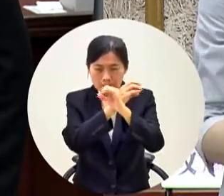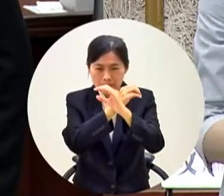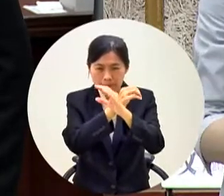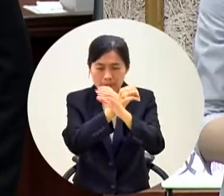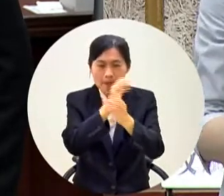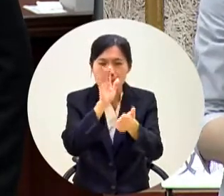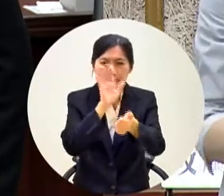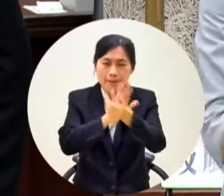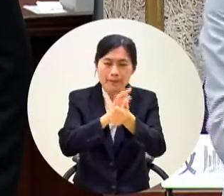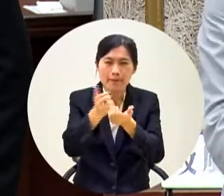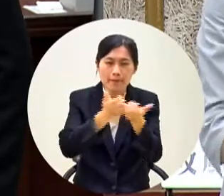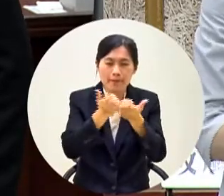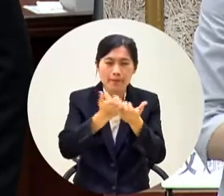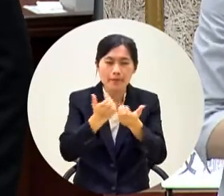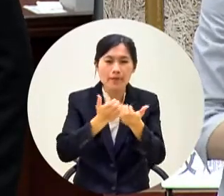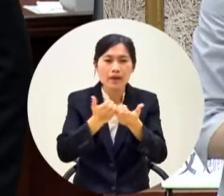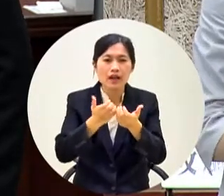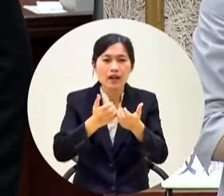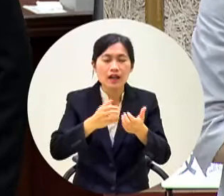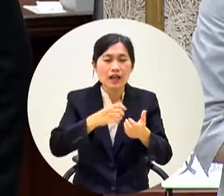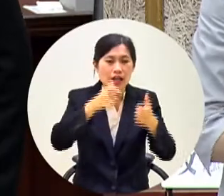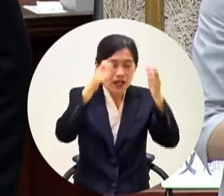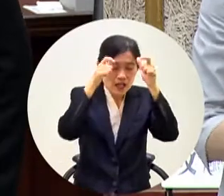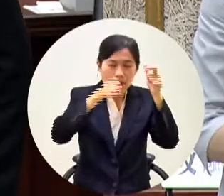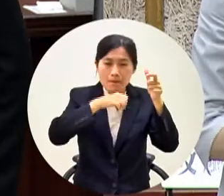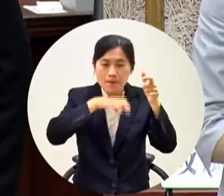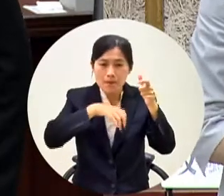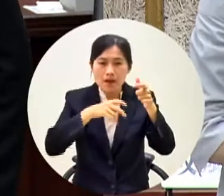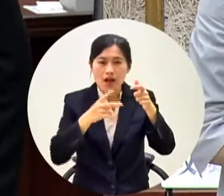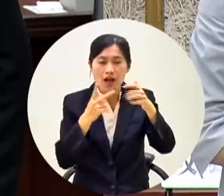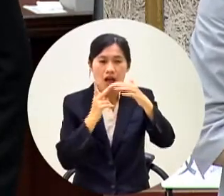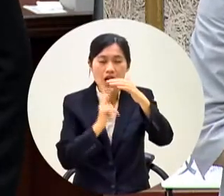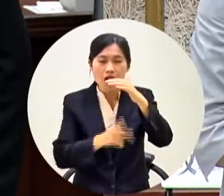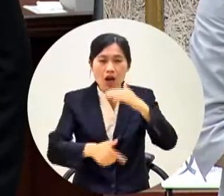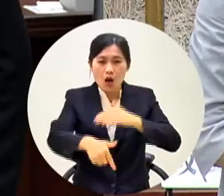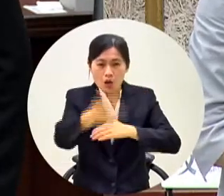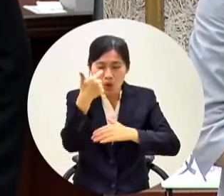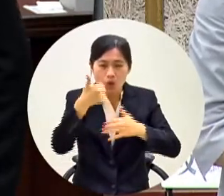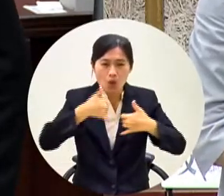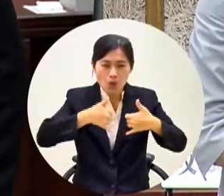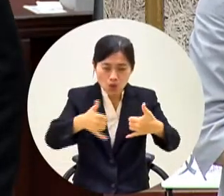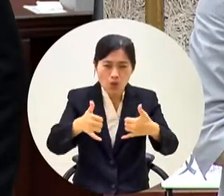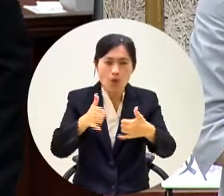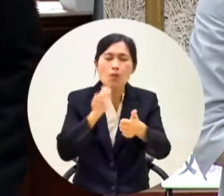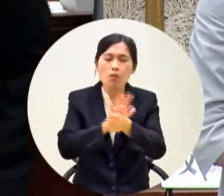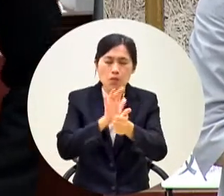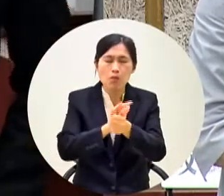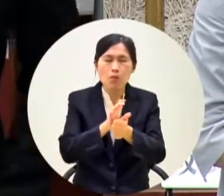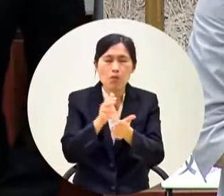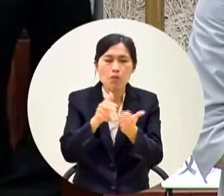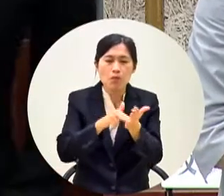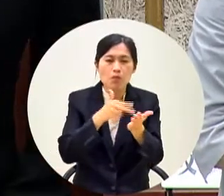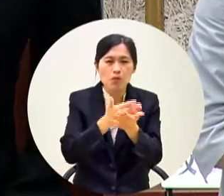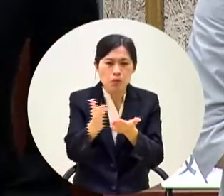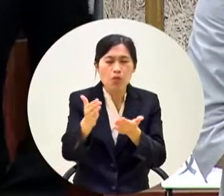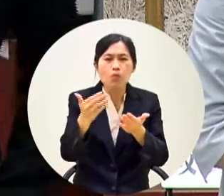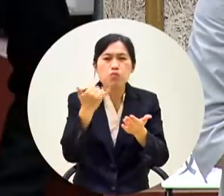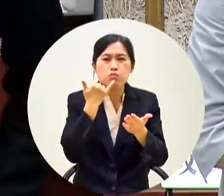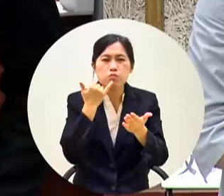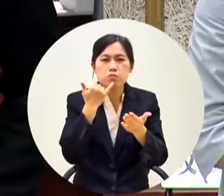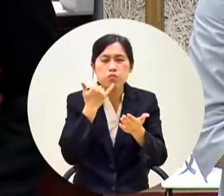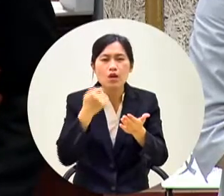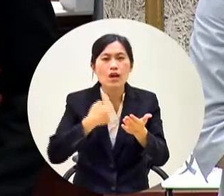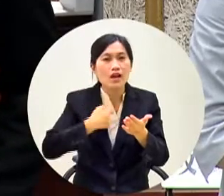合整个高屏二块通车，这边就会再新增个交流道来改善这边的交通问题。 对啊，我即马讲个意思，你